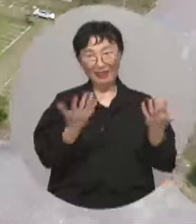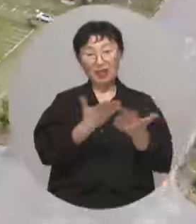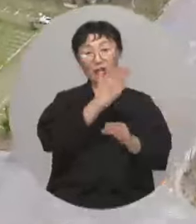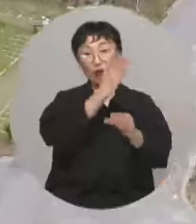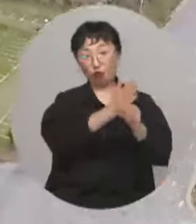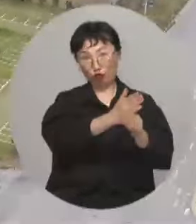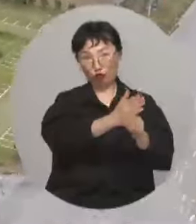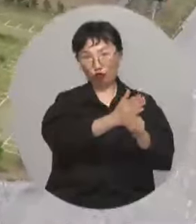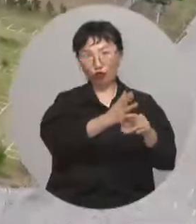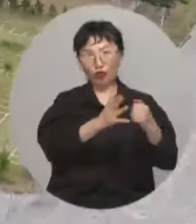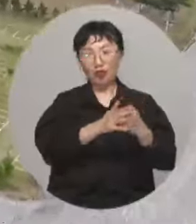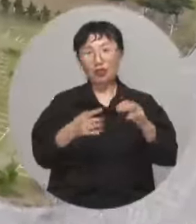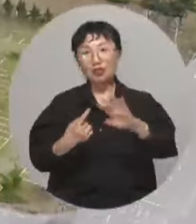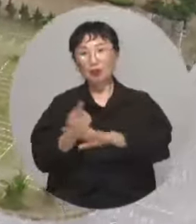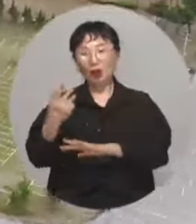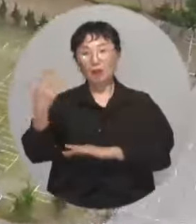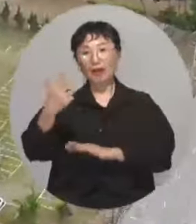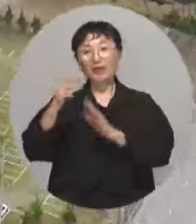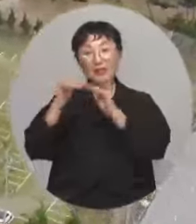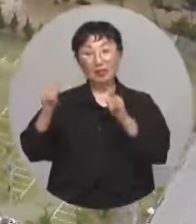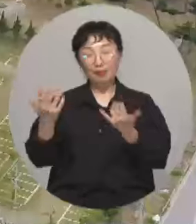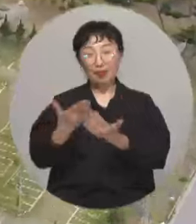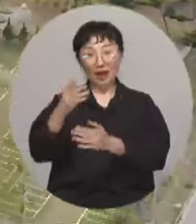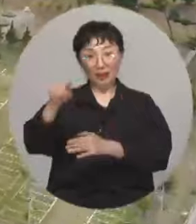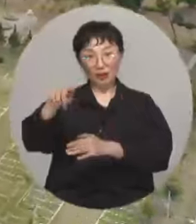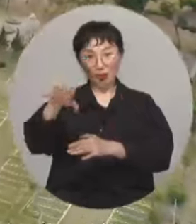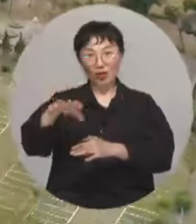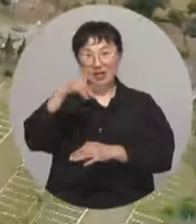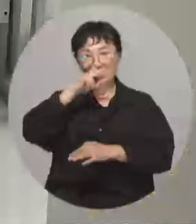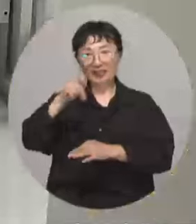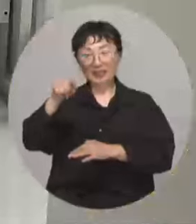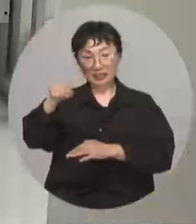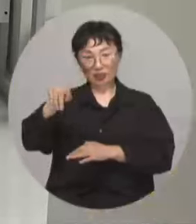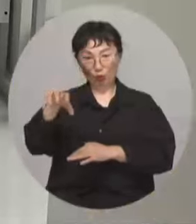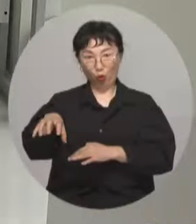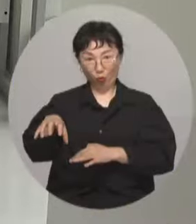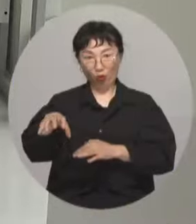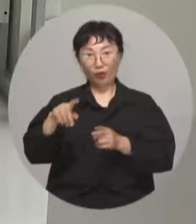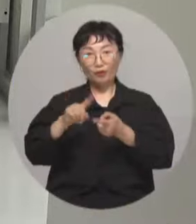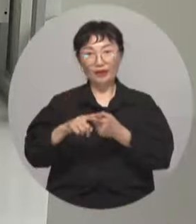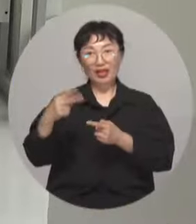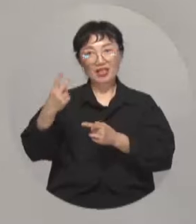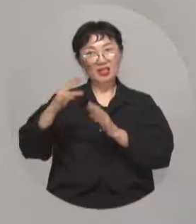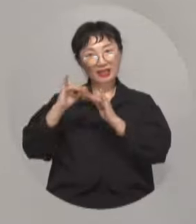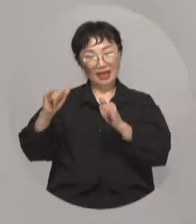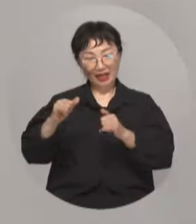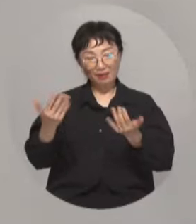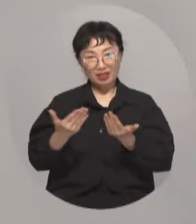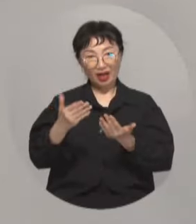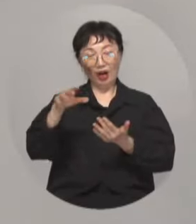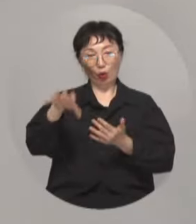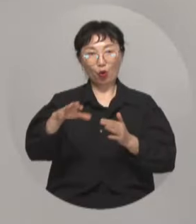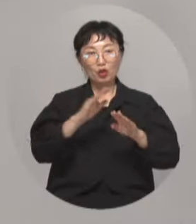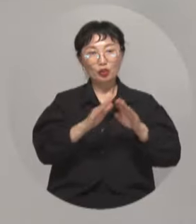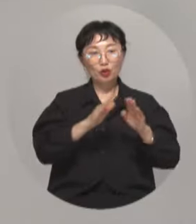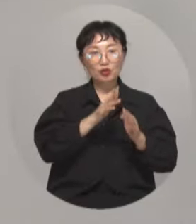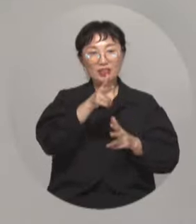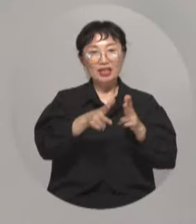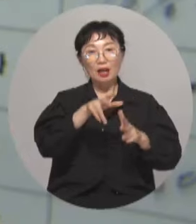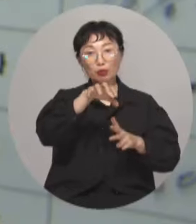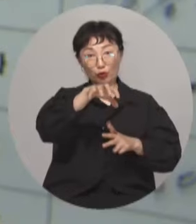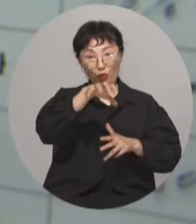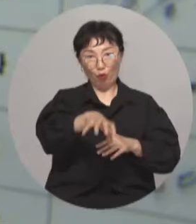있습니다 이밖에 8,000여 명이 일하고 있는 익산 2 산업 단지와 2천여 명의 종사자가 있는 전주 산업 단지